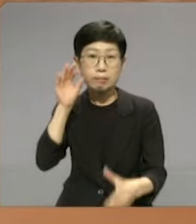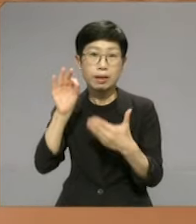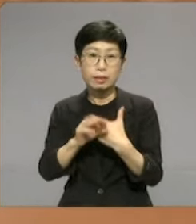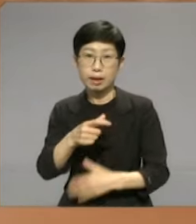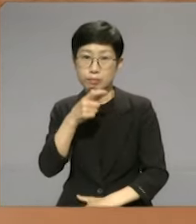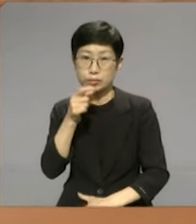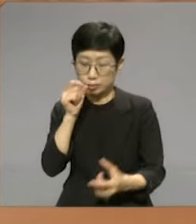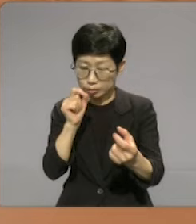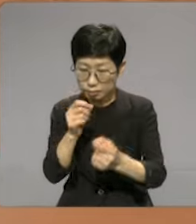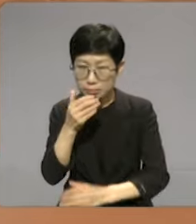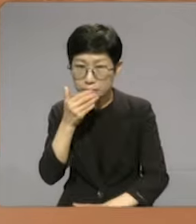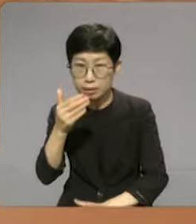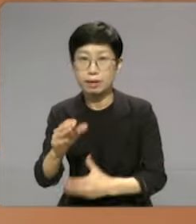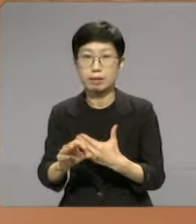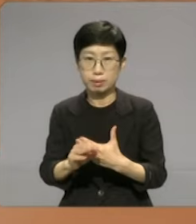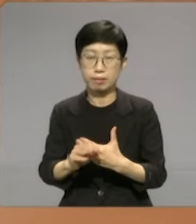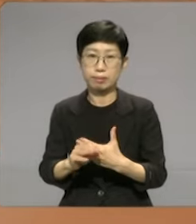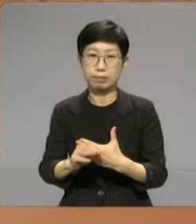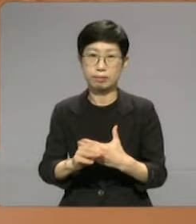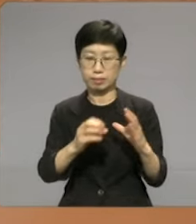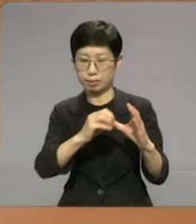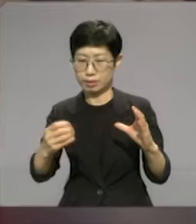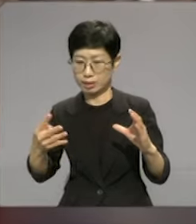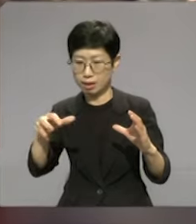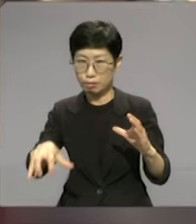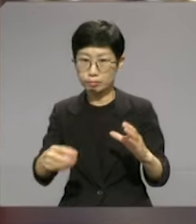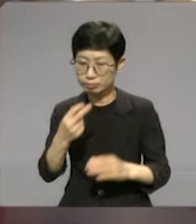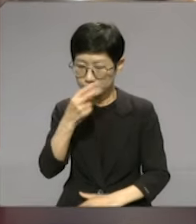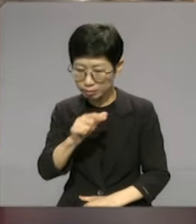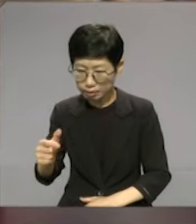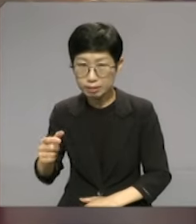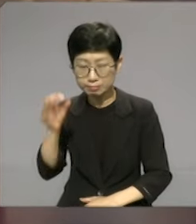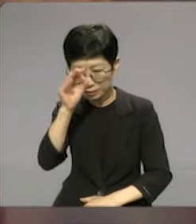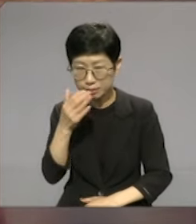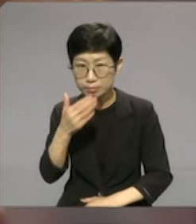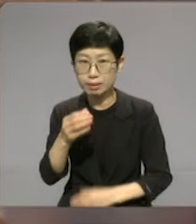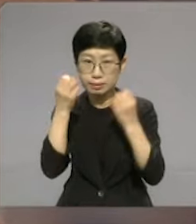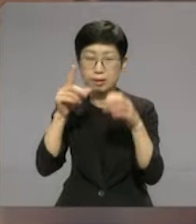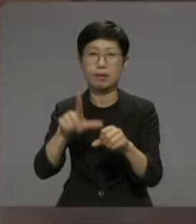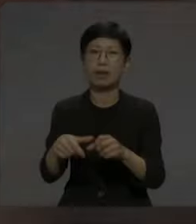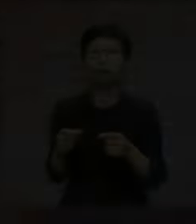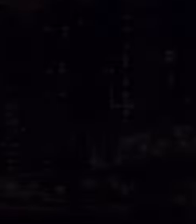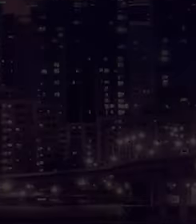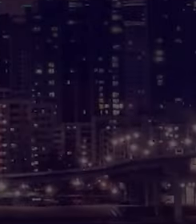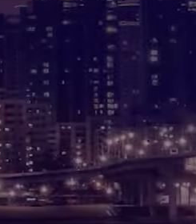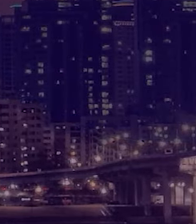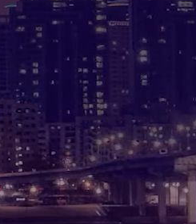접근할 수만 있다면 이 발견은 화성에서 생명체를 찾기 위한 새로운 기회가 될 수 있다고 하네요.